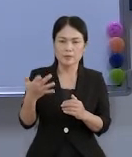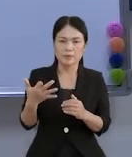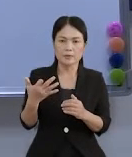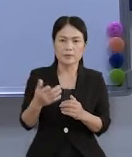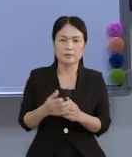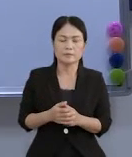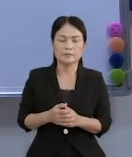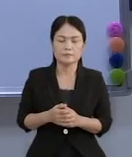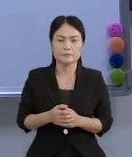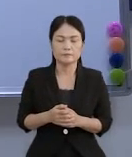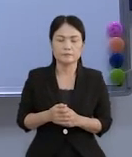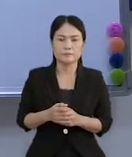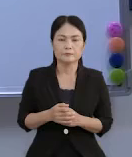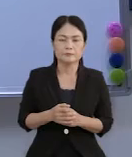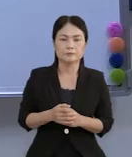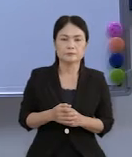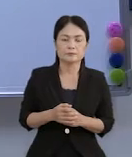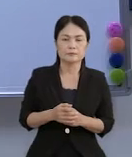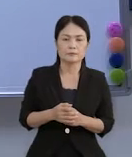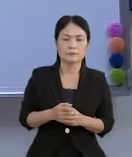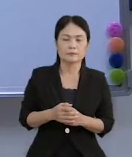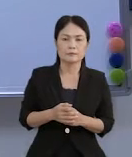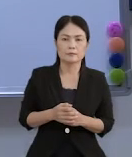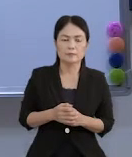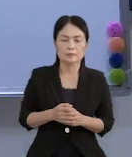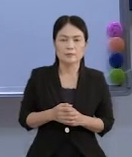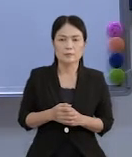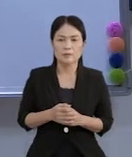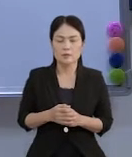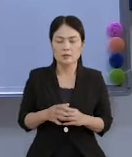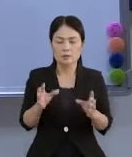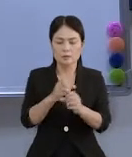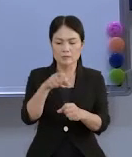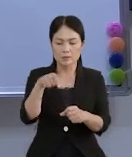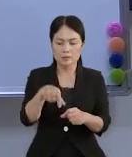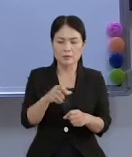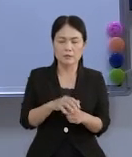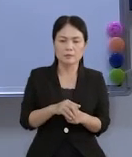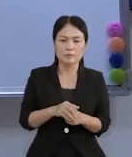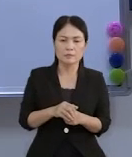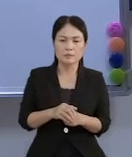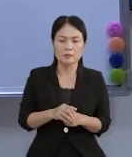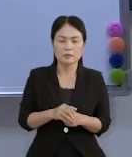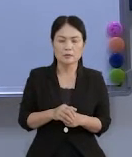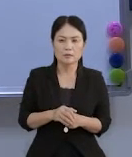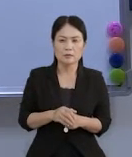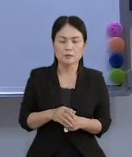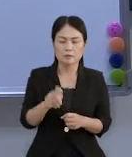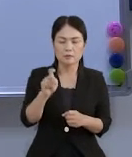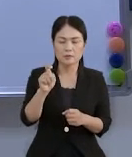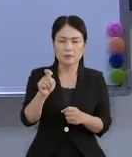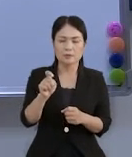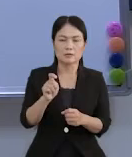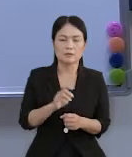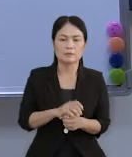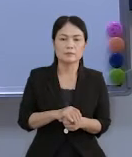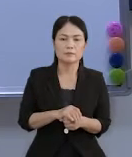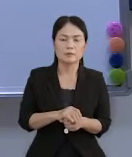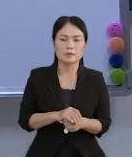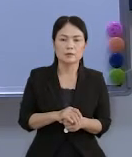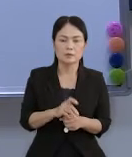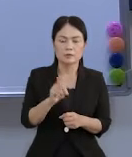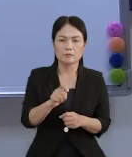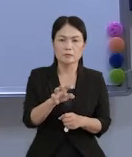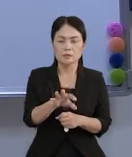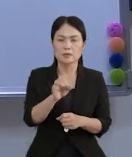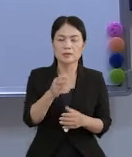bầy chà chân dương chọc lùm hạt cò hời ná dương cho tư chùm nạch khò chân chùm nạch